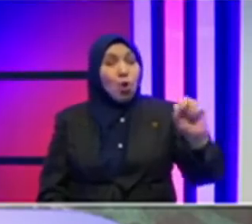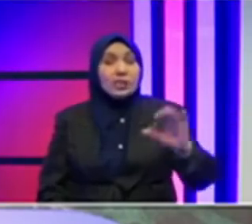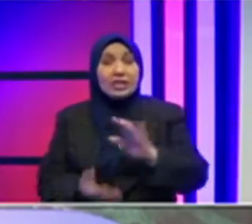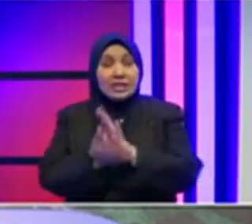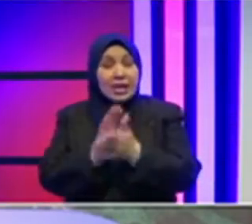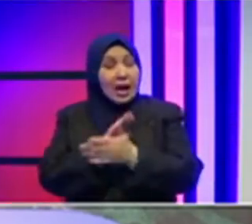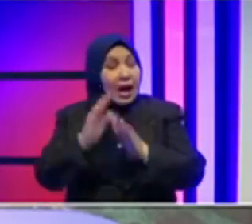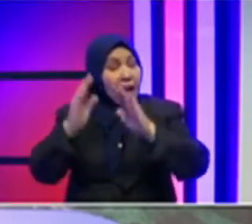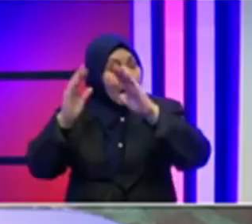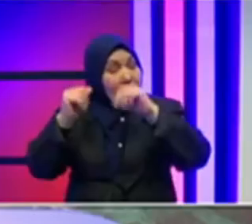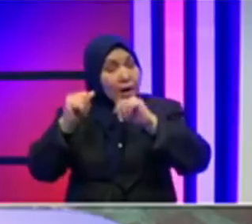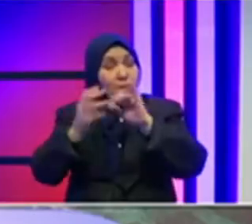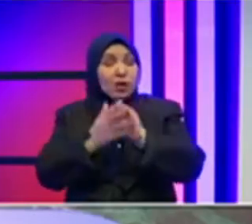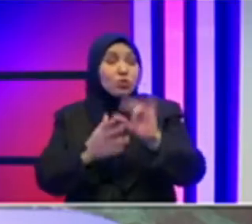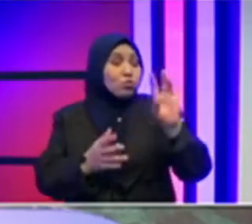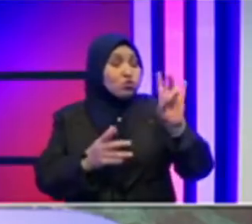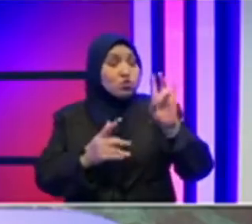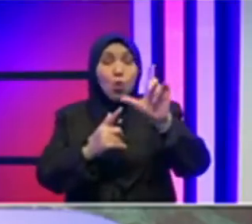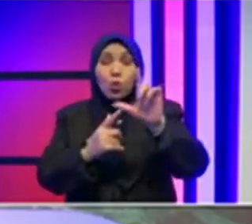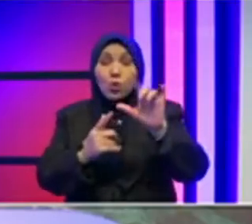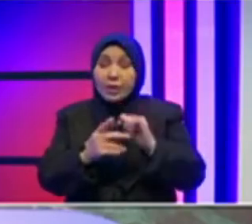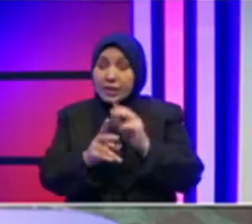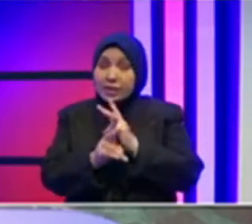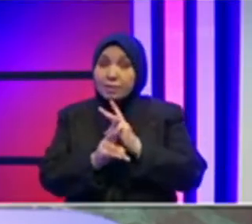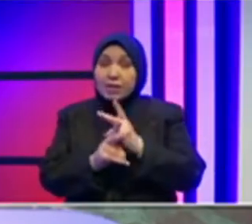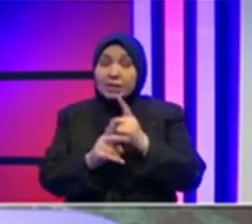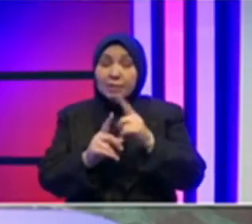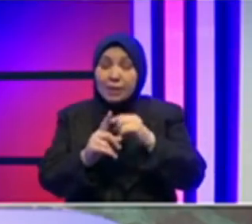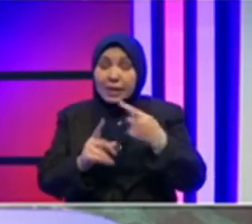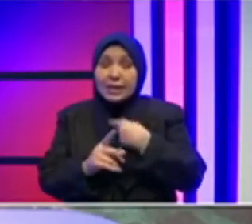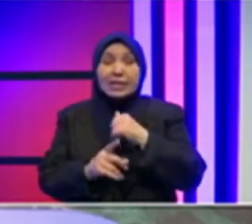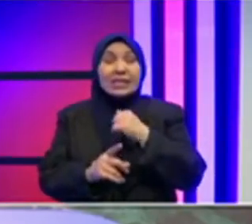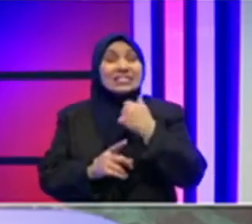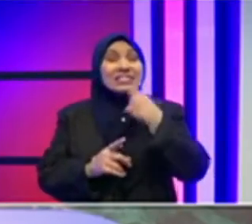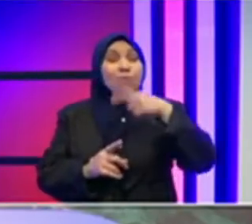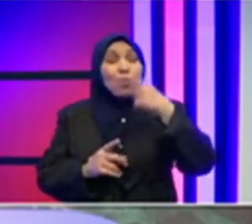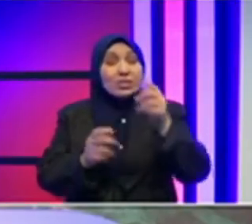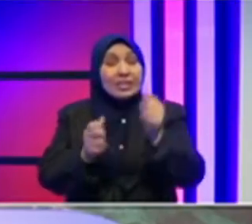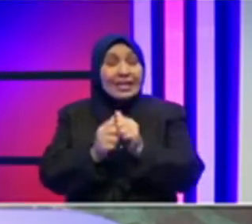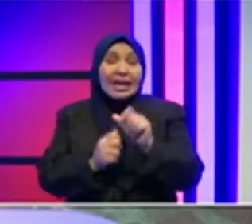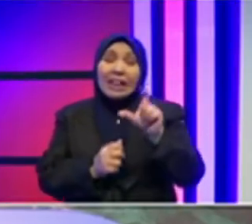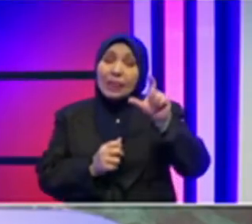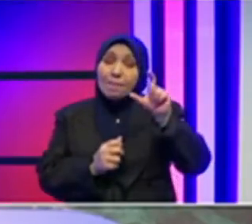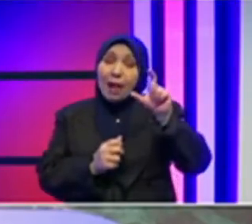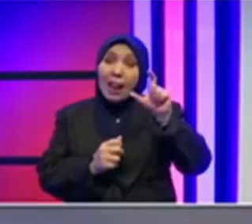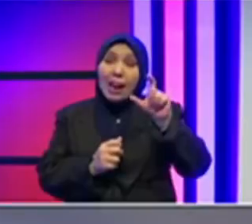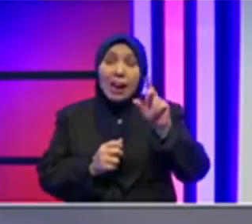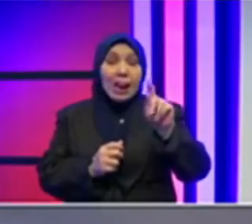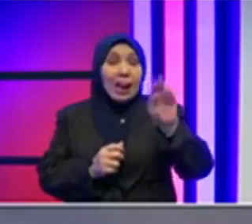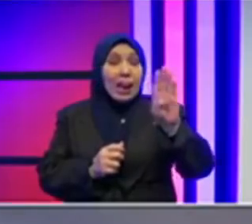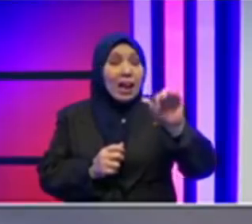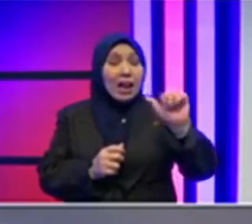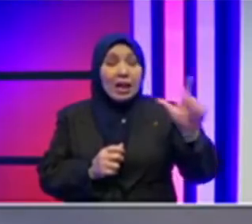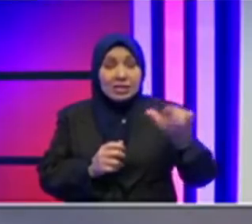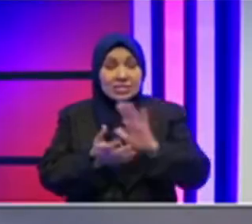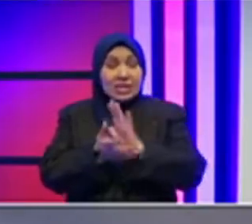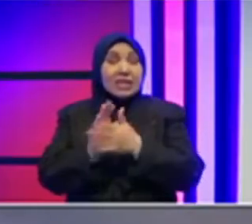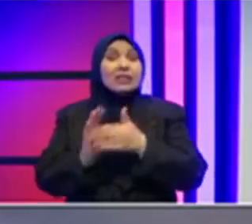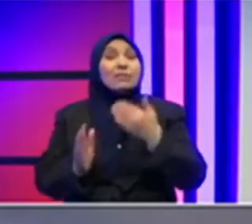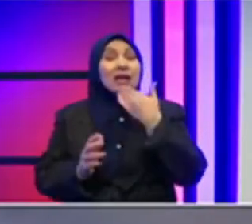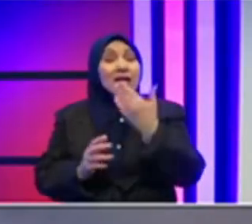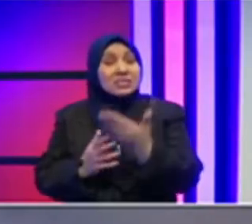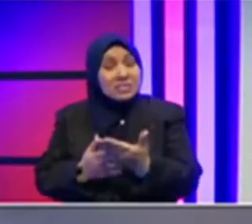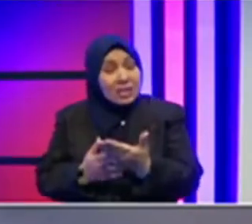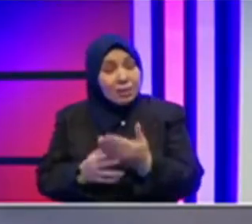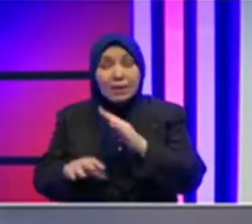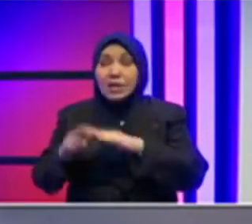mudah-mudahan 7 huruf ini kita berhati-hati bila kita menyebutnya dengan tebal, insya-Allah. Wallahu a'lam. Baik, terima kasih ucapkan pada Ustaz Tarmizi yang